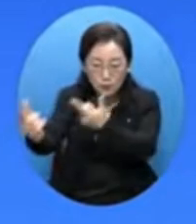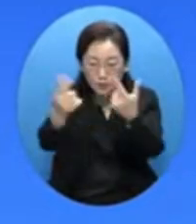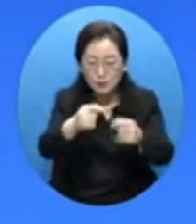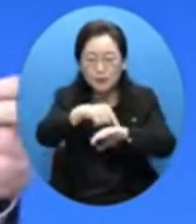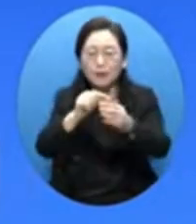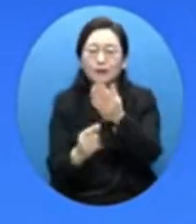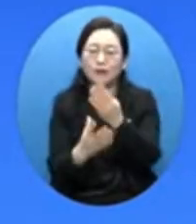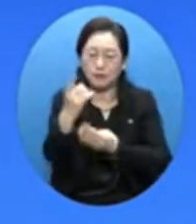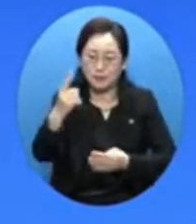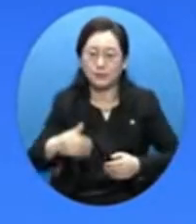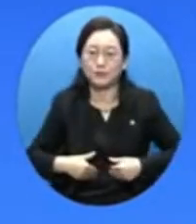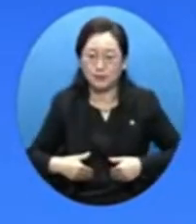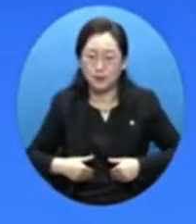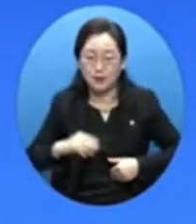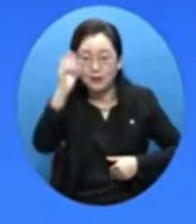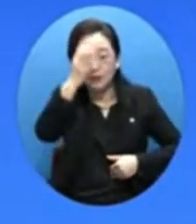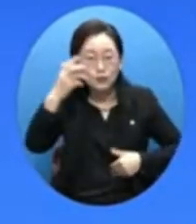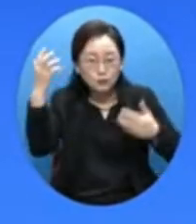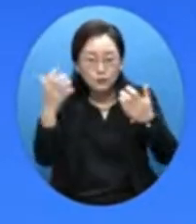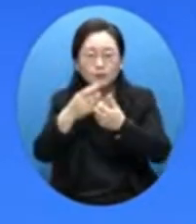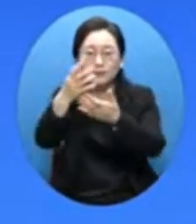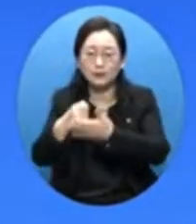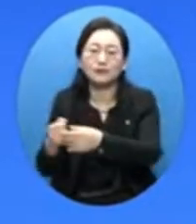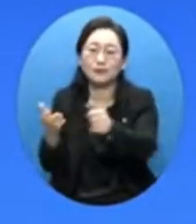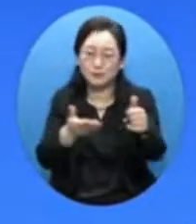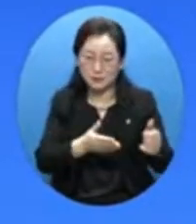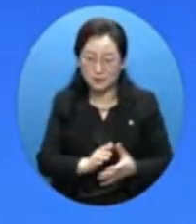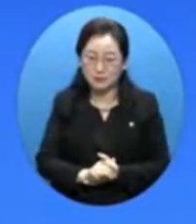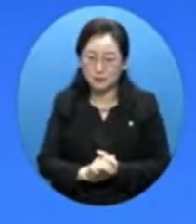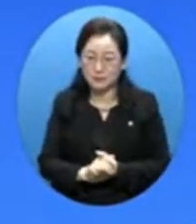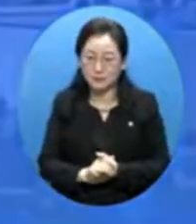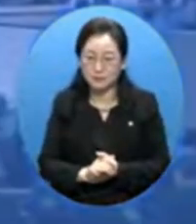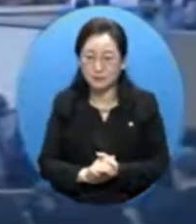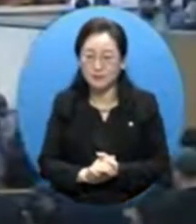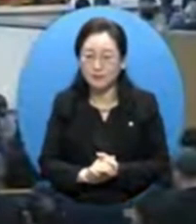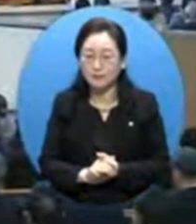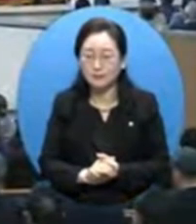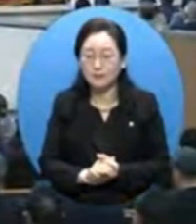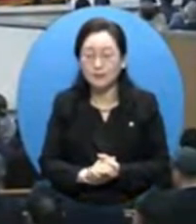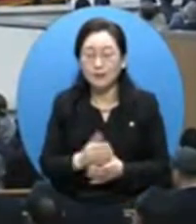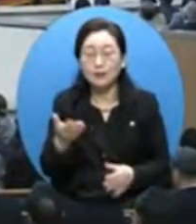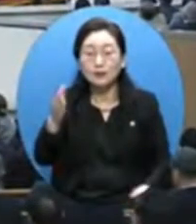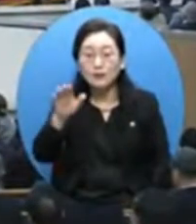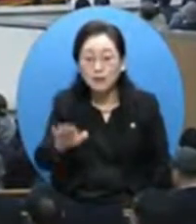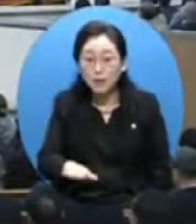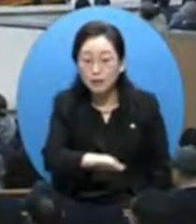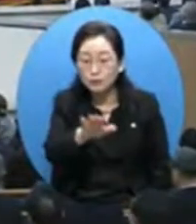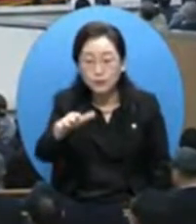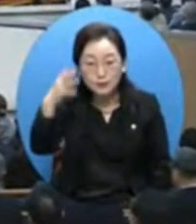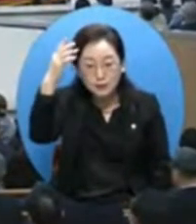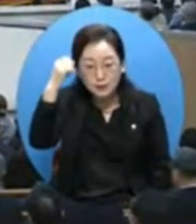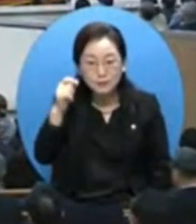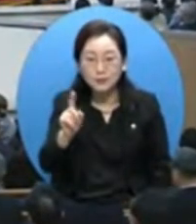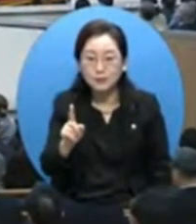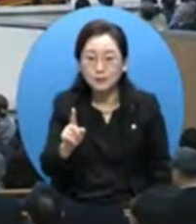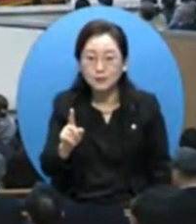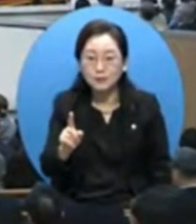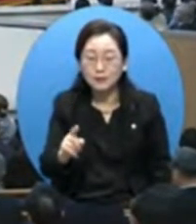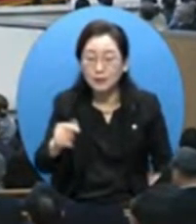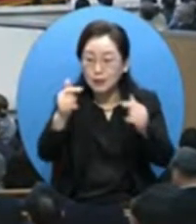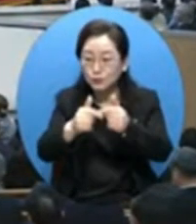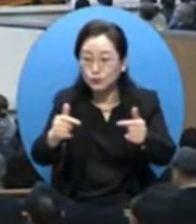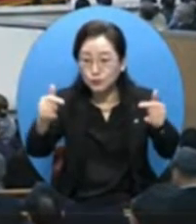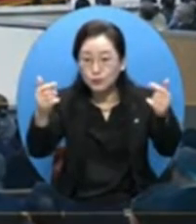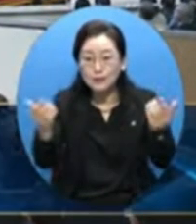됩니다. 우리 모두가 성령으로 충만한 받아야 되는 것입니다. 그런데 우리가 기억해야 될 것은 이 부흥의